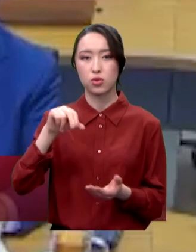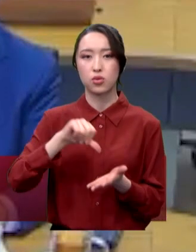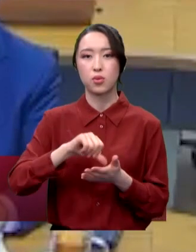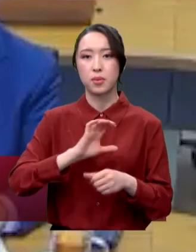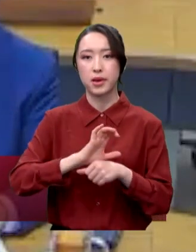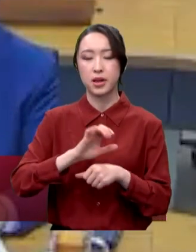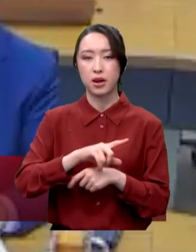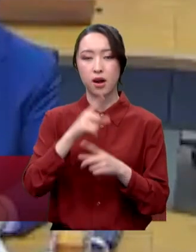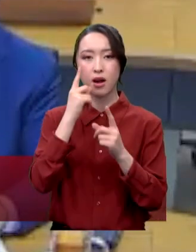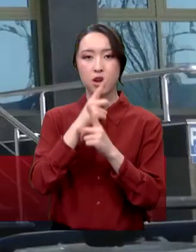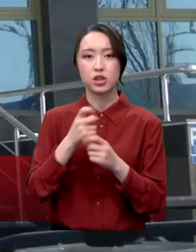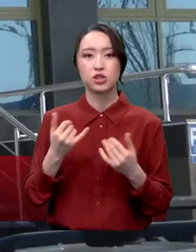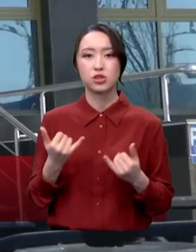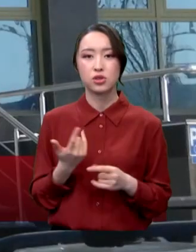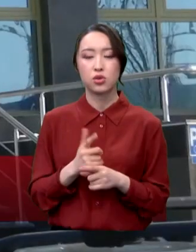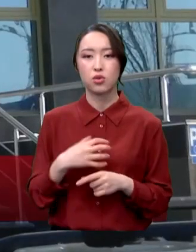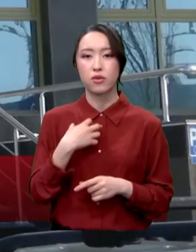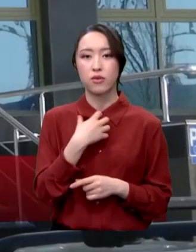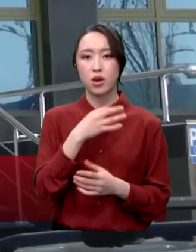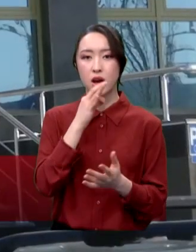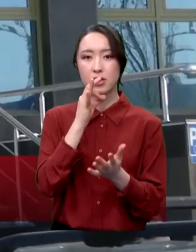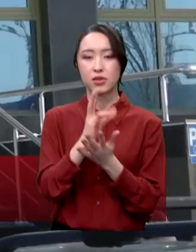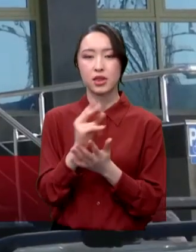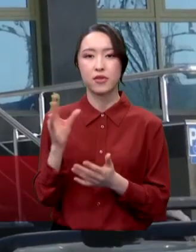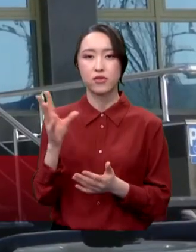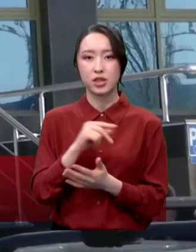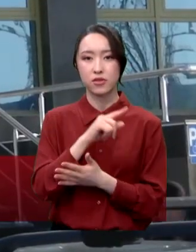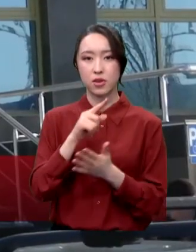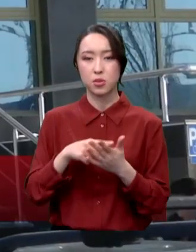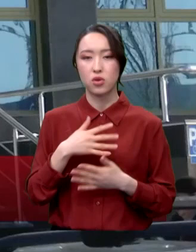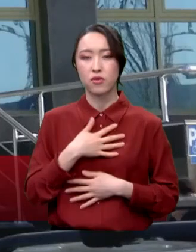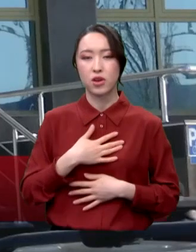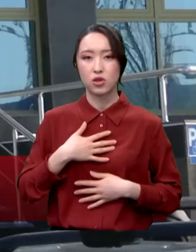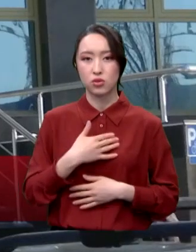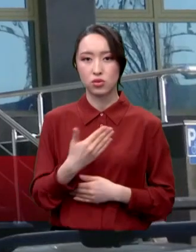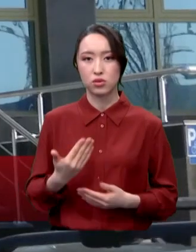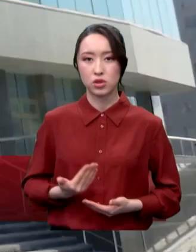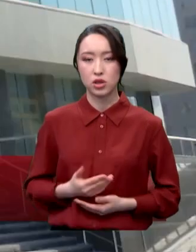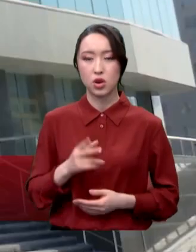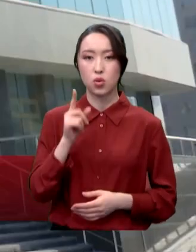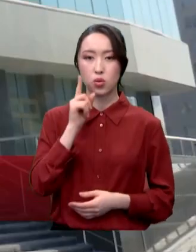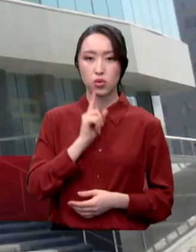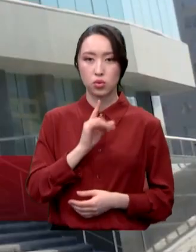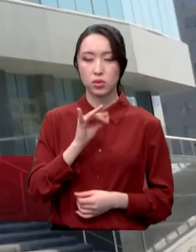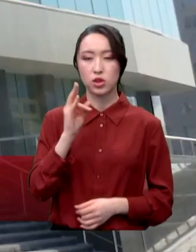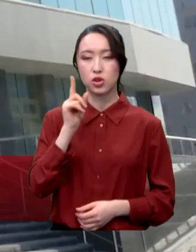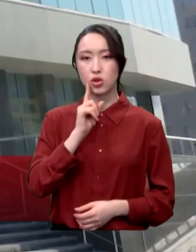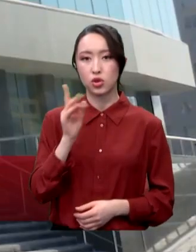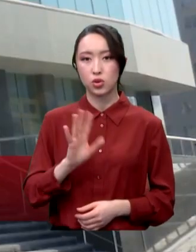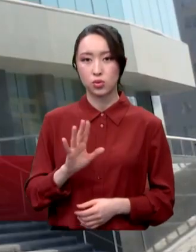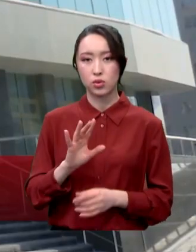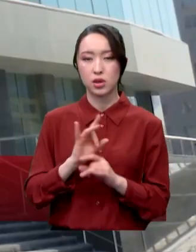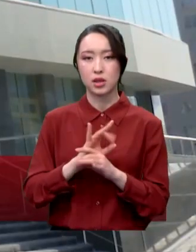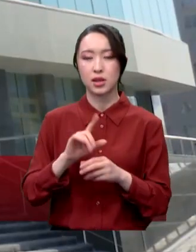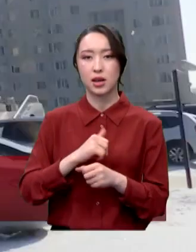ведомстве отметили, что сейчас очень важно ответить на все вопросы, волнующие общественность. Как удобные, так и не очень, отметил глава